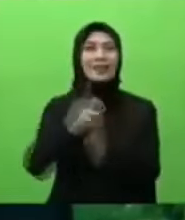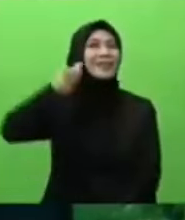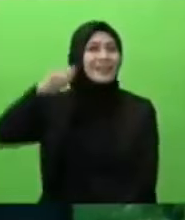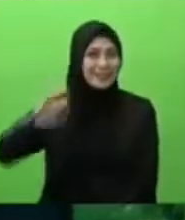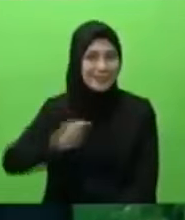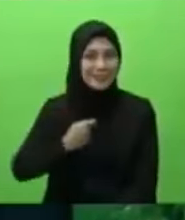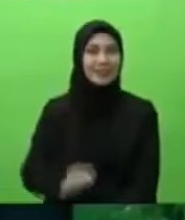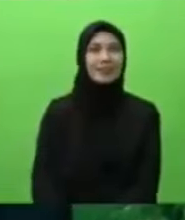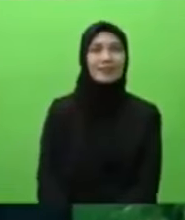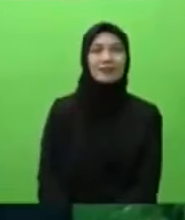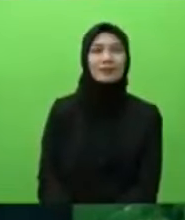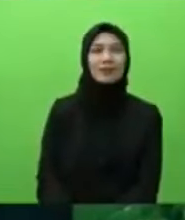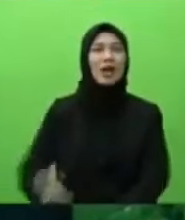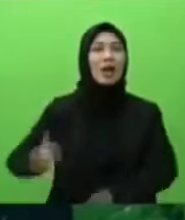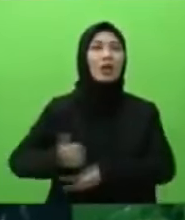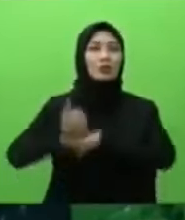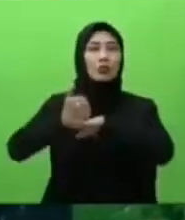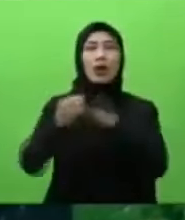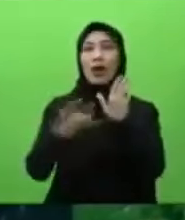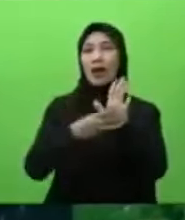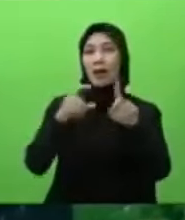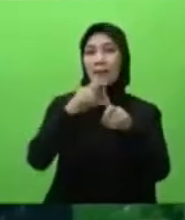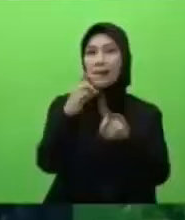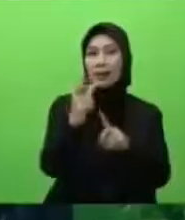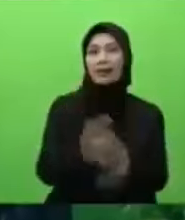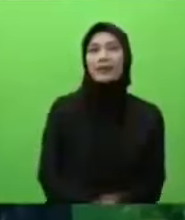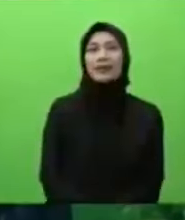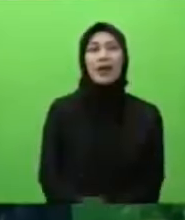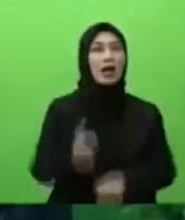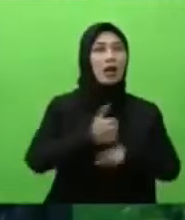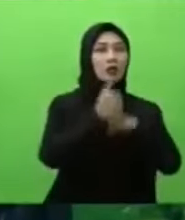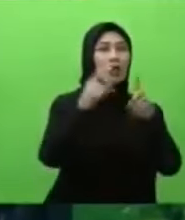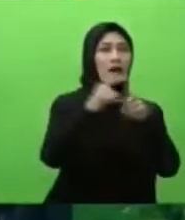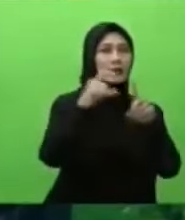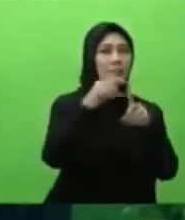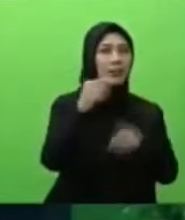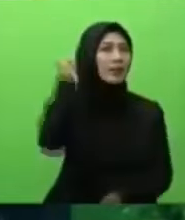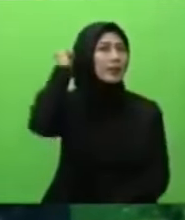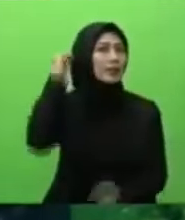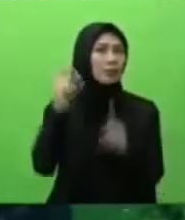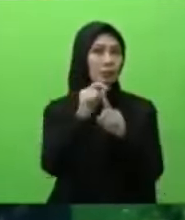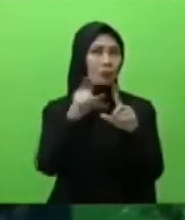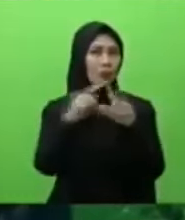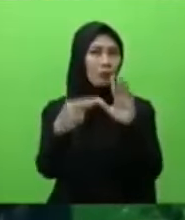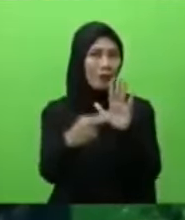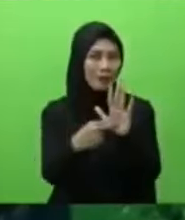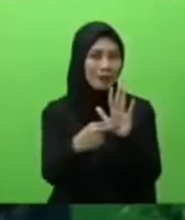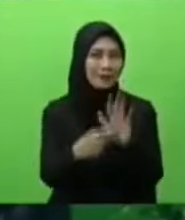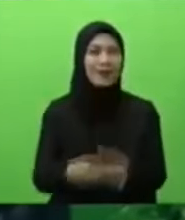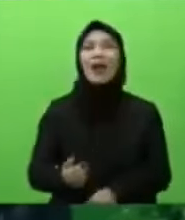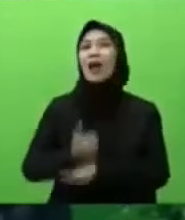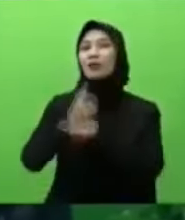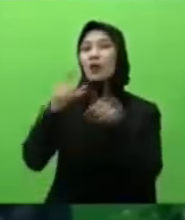MPR RI Ketua DPR RI Ibu Puan Maharani ketua DPD